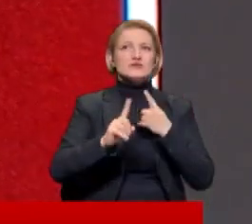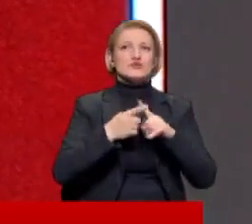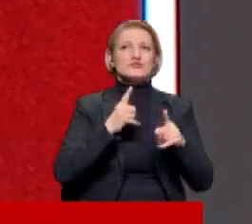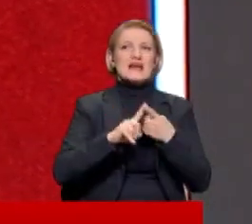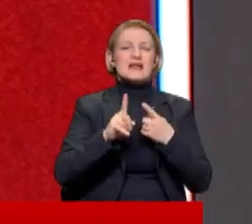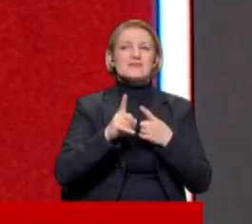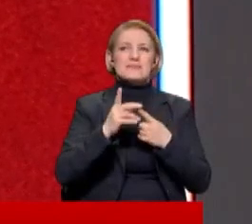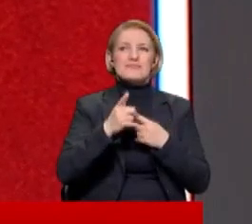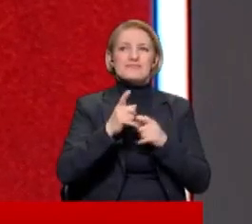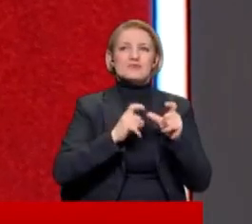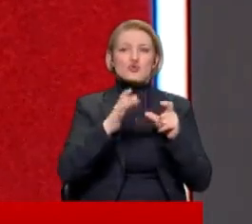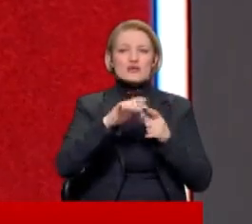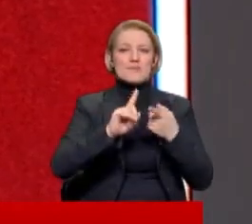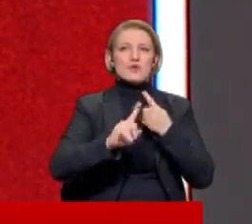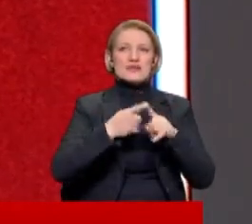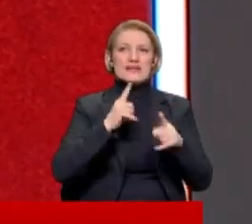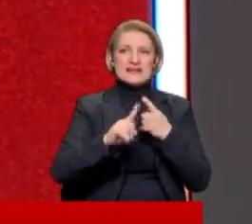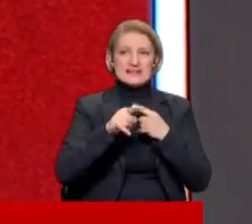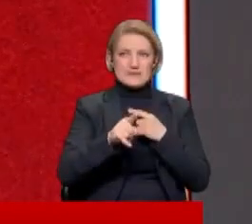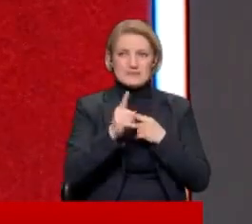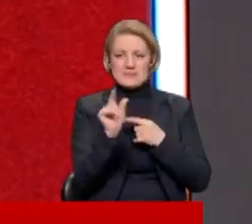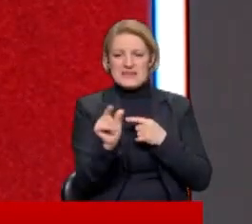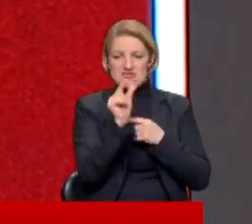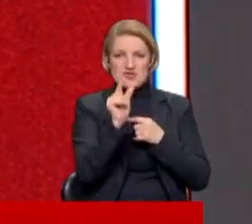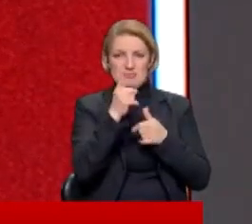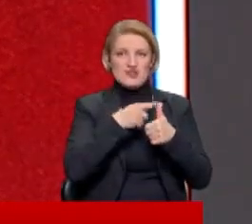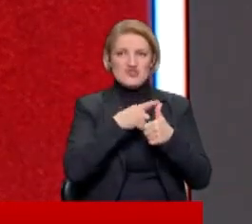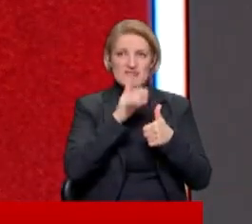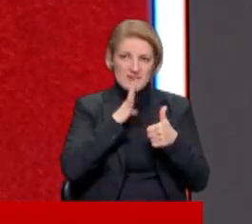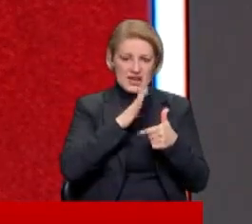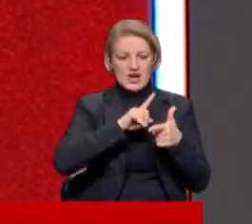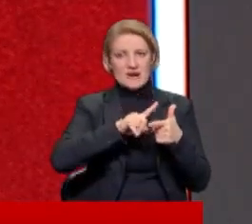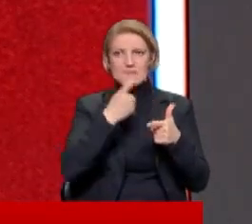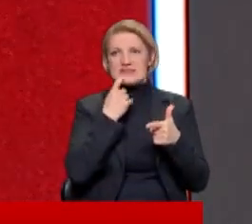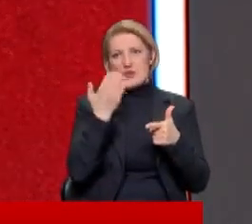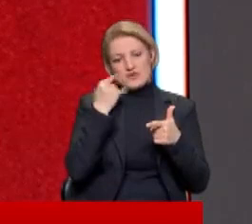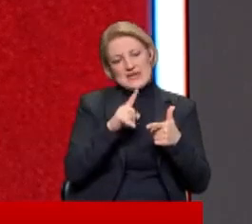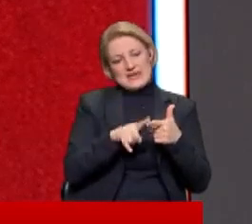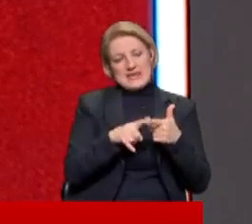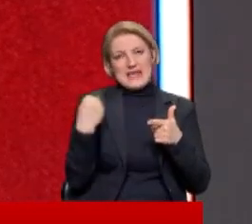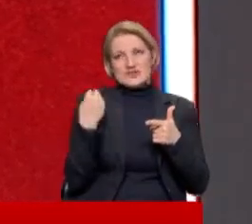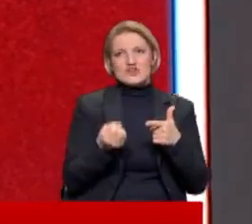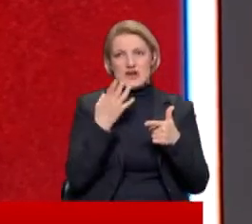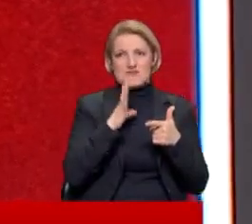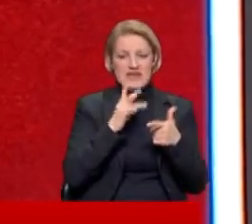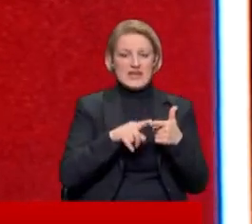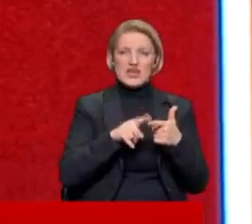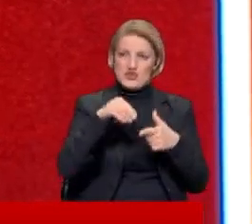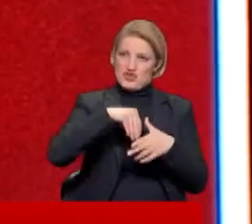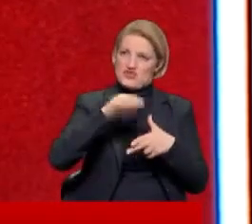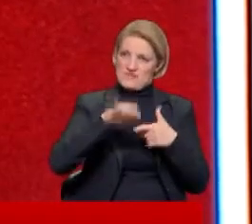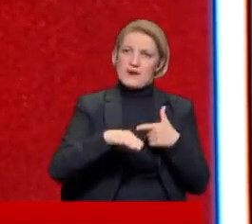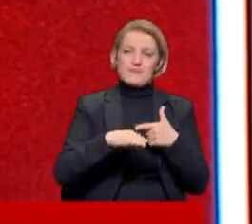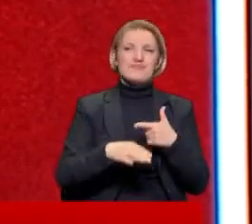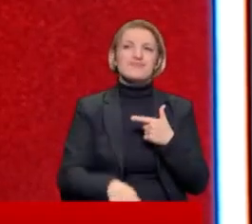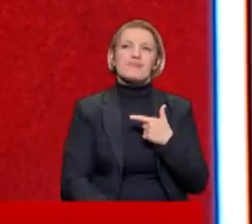politikaların ikinci fasikülünde. Şimdi sosyal politikaların bir birinci fasikülü var burada. Bir sene önce çıkan, bir de yeni çıkarttığımız ikinci fasikül var. İkinci fasikülde yeni